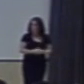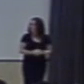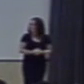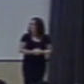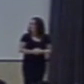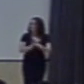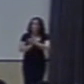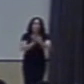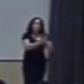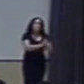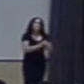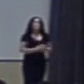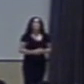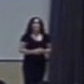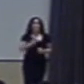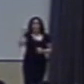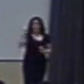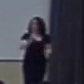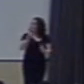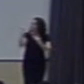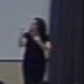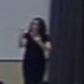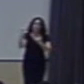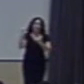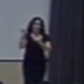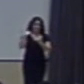Llavors, aquesta és la foto, no? I